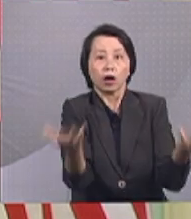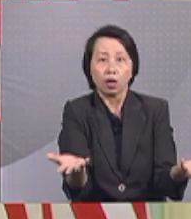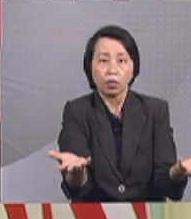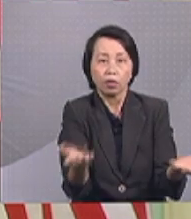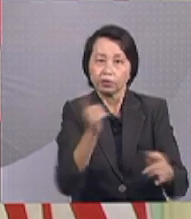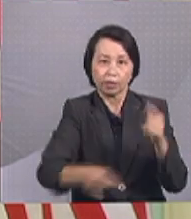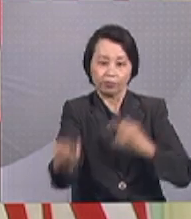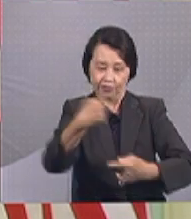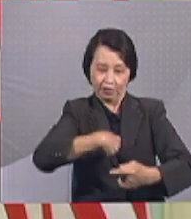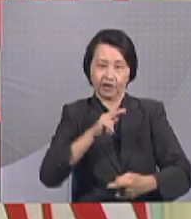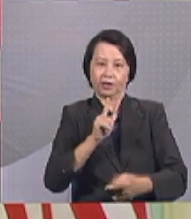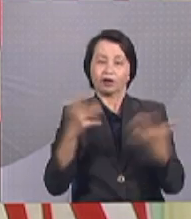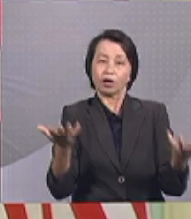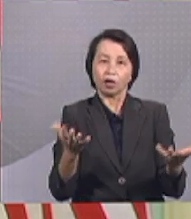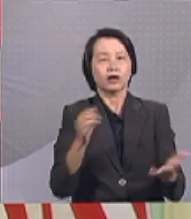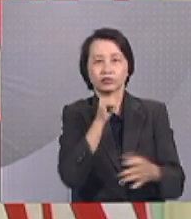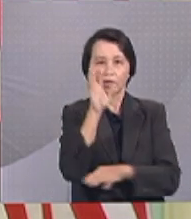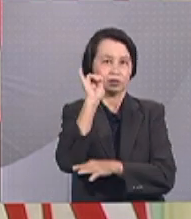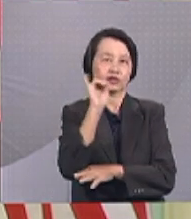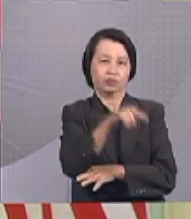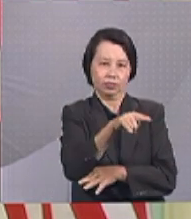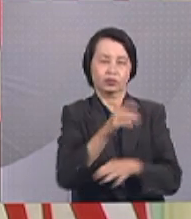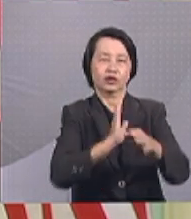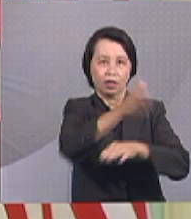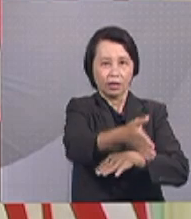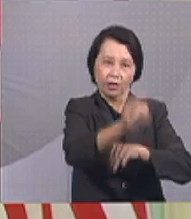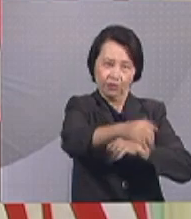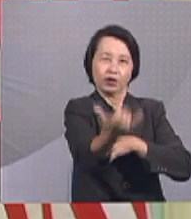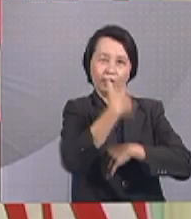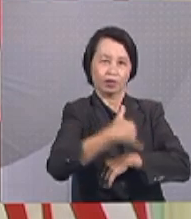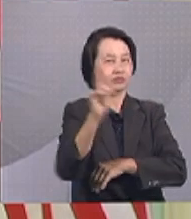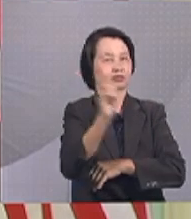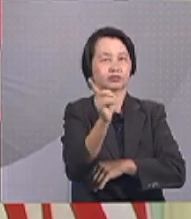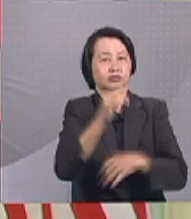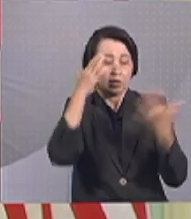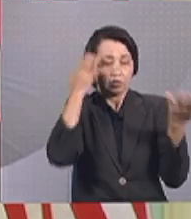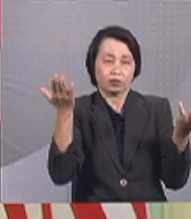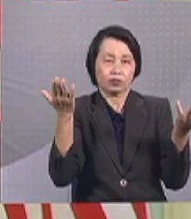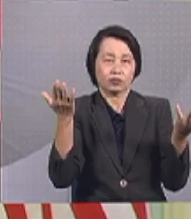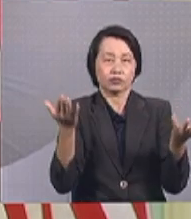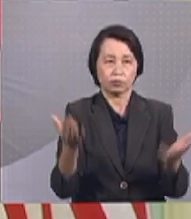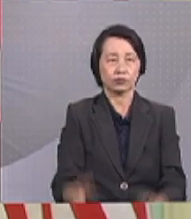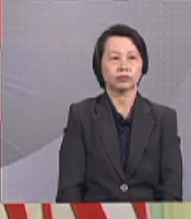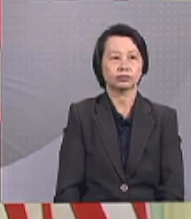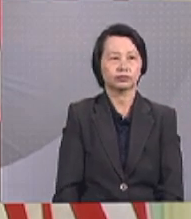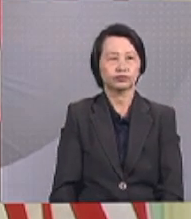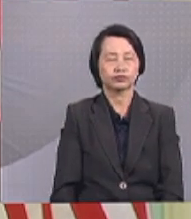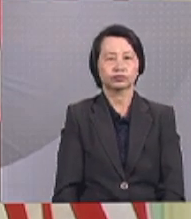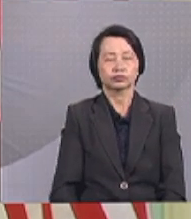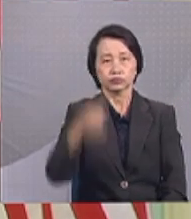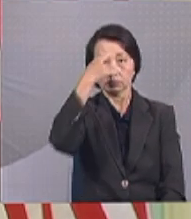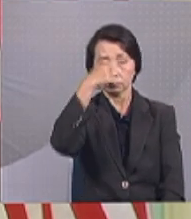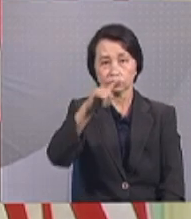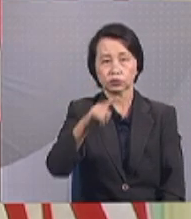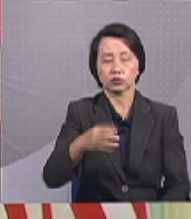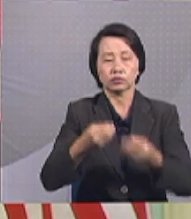ada jaminan mereka terlepas waktu balik akan terlepas waktu pulang ke tempat kerja. Dan untuk